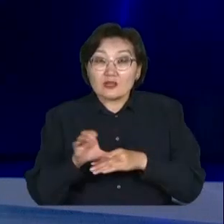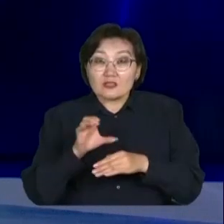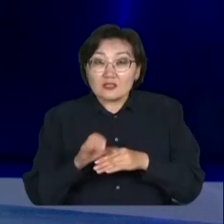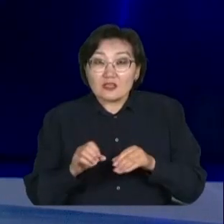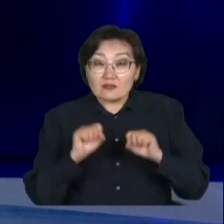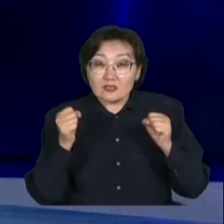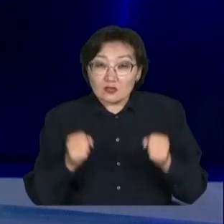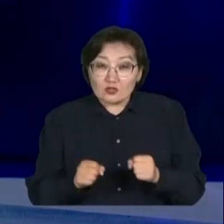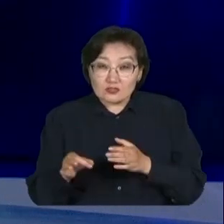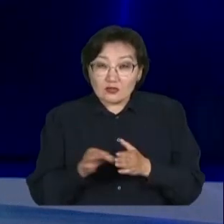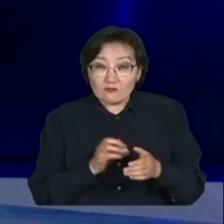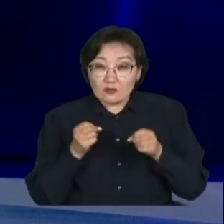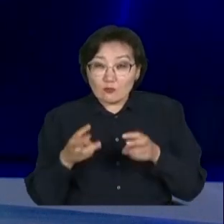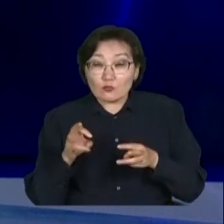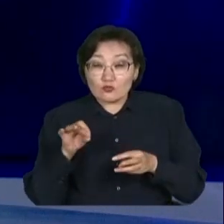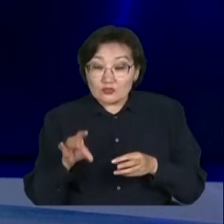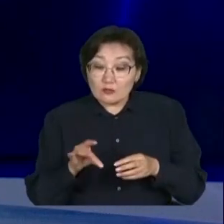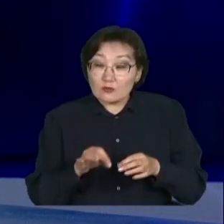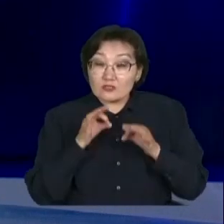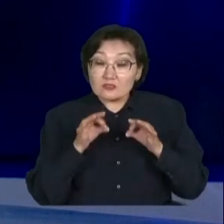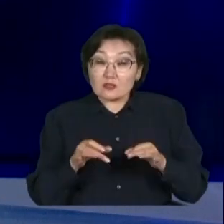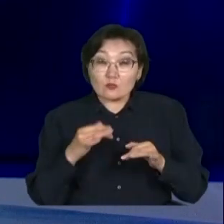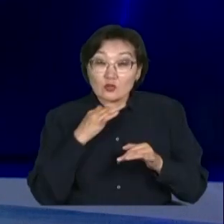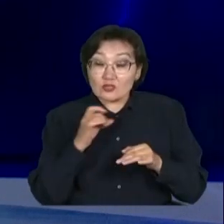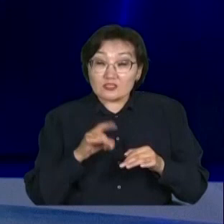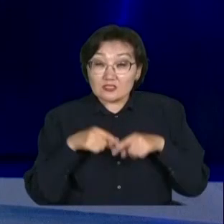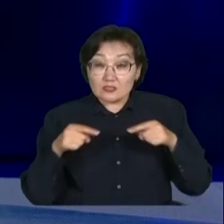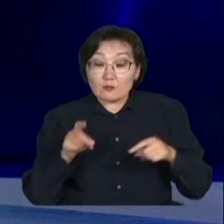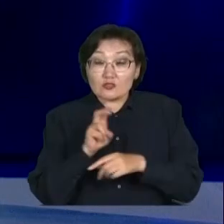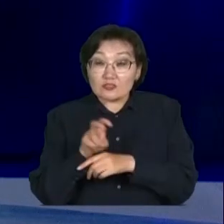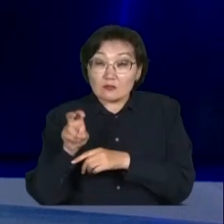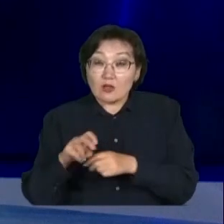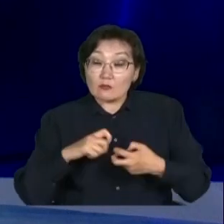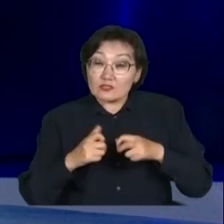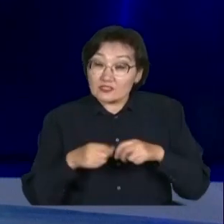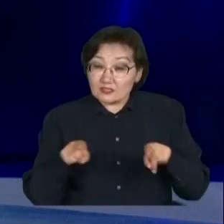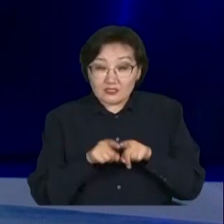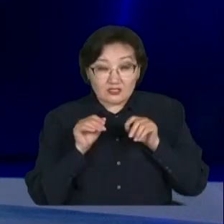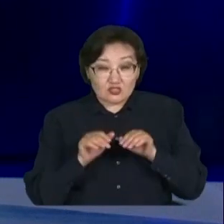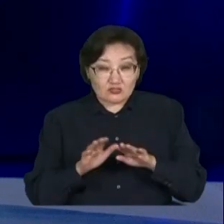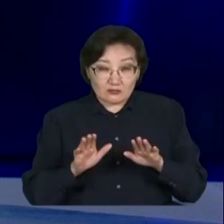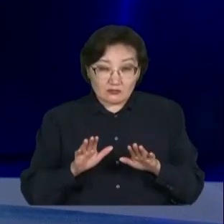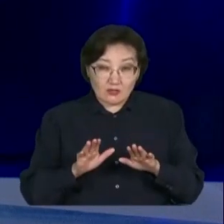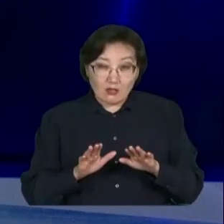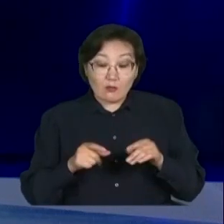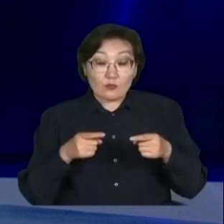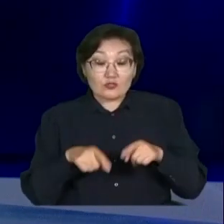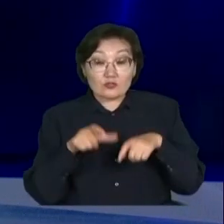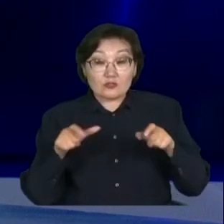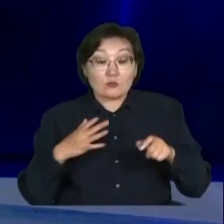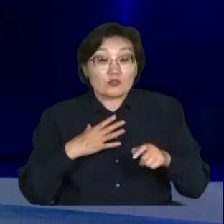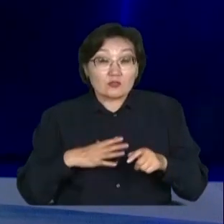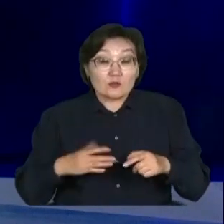мусорные контейнеры по словам Рожан они не раз обращались в разные инстанции но проблема так и не решилась Почему людям